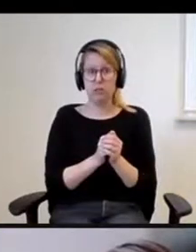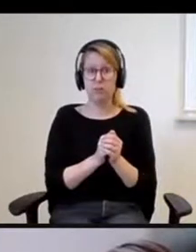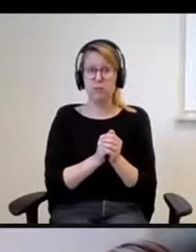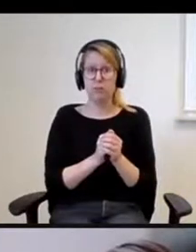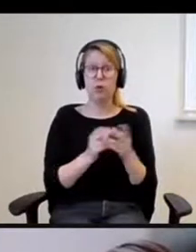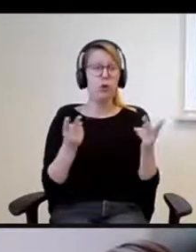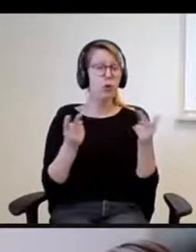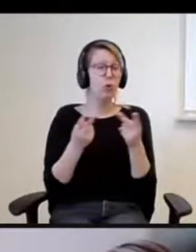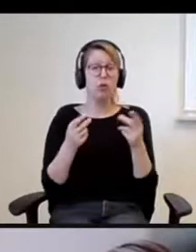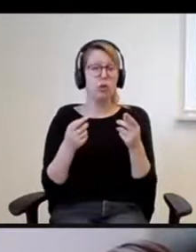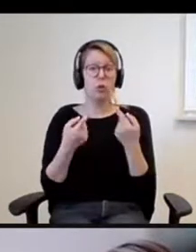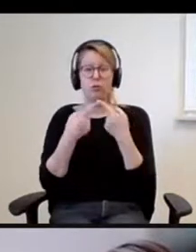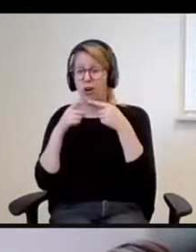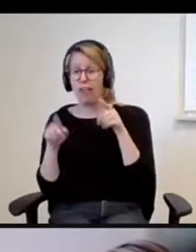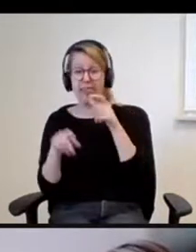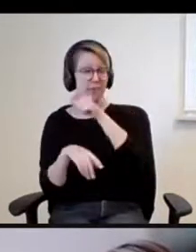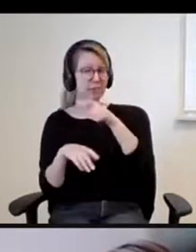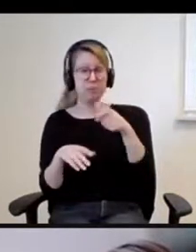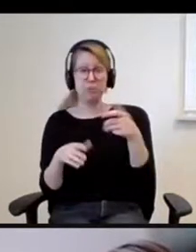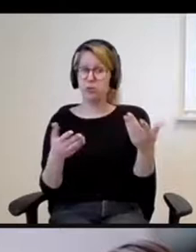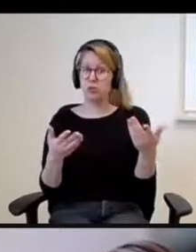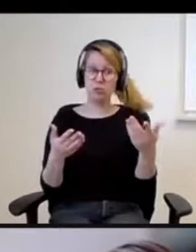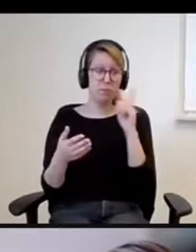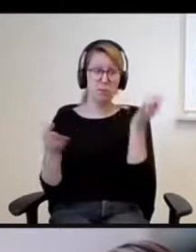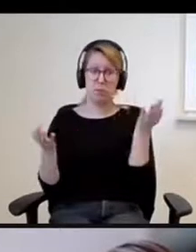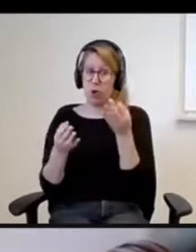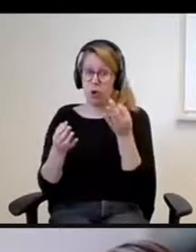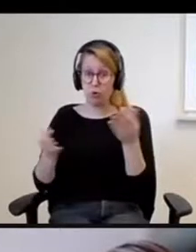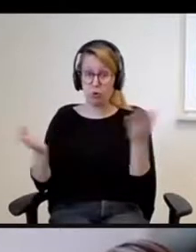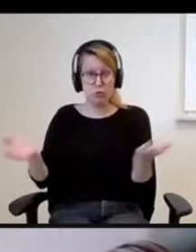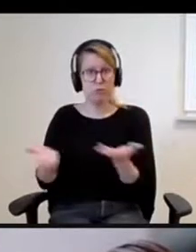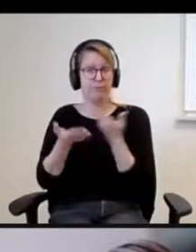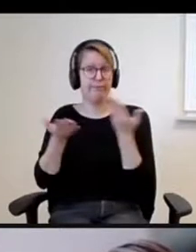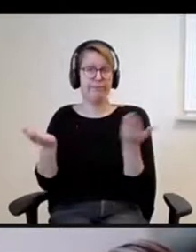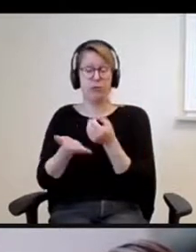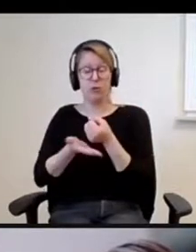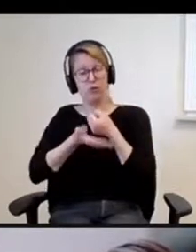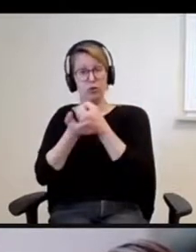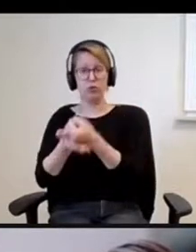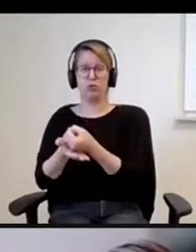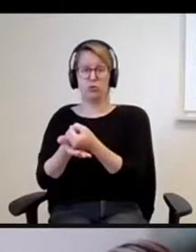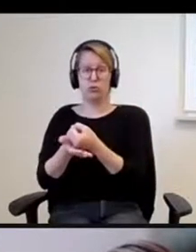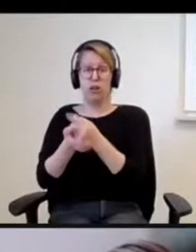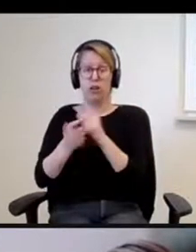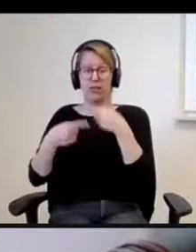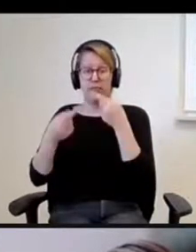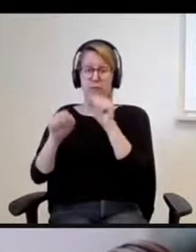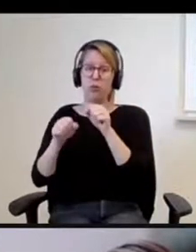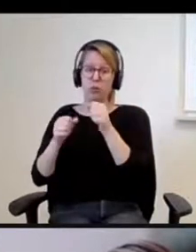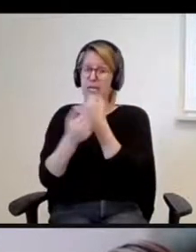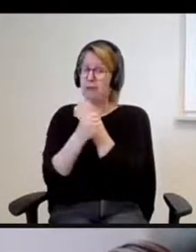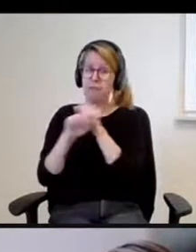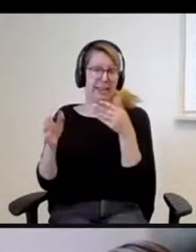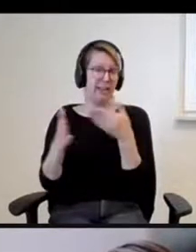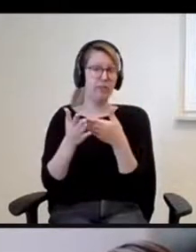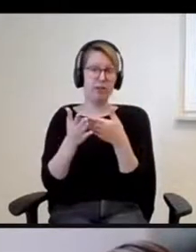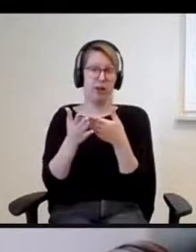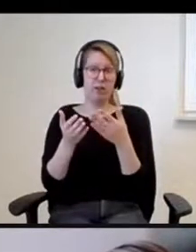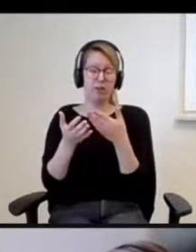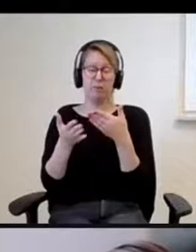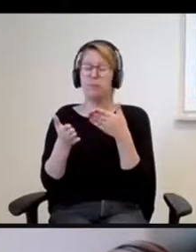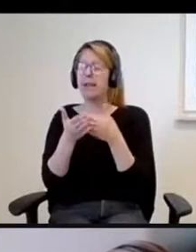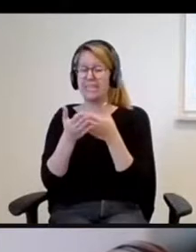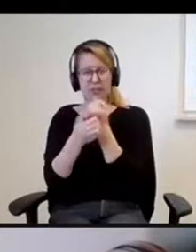que effectivement l'accessibilité pour certains publics c'est d'avoir un accompagnateur, quelqu'un qui